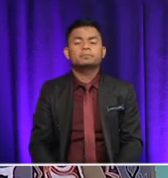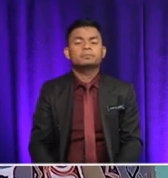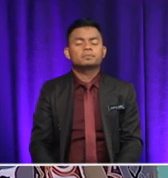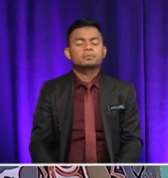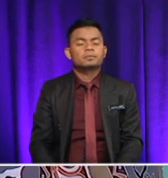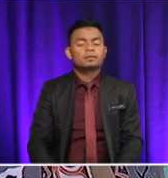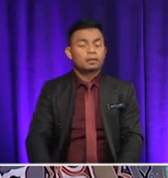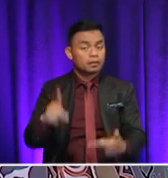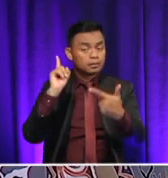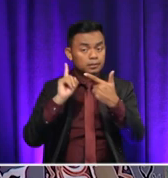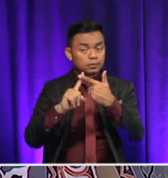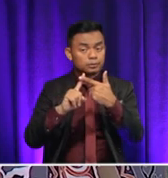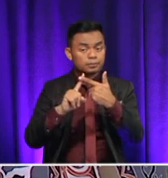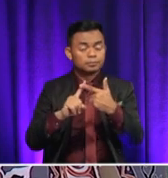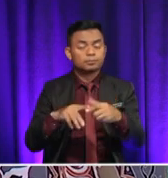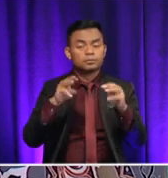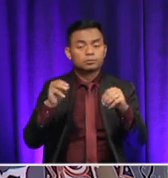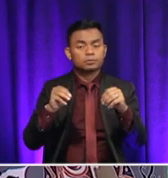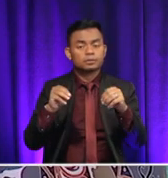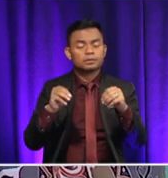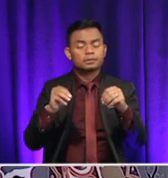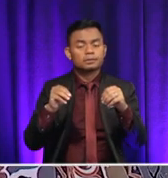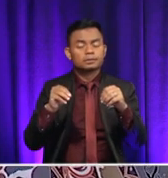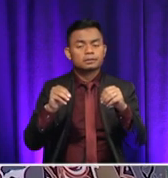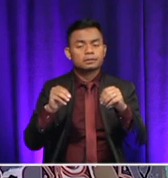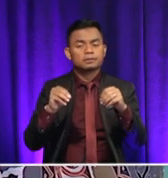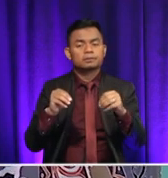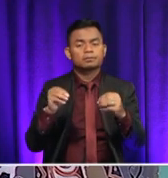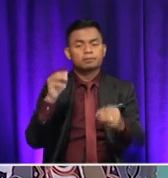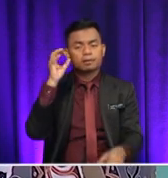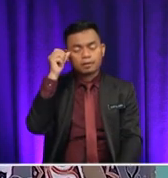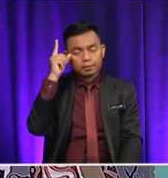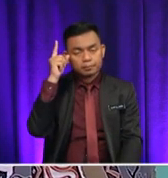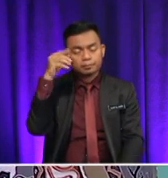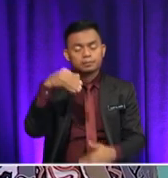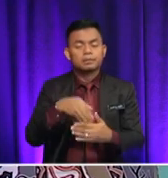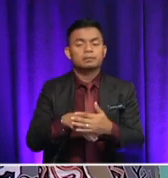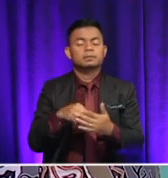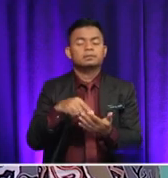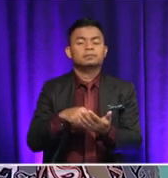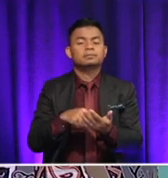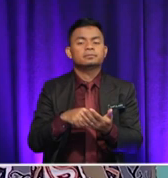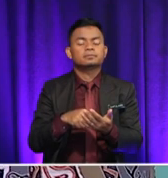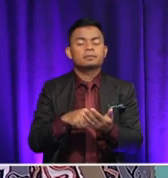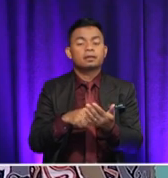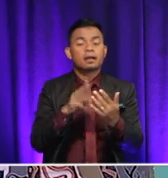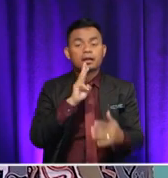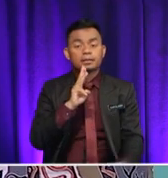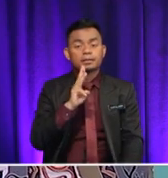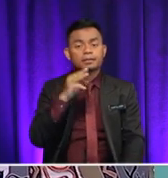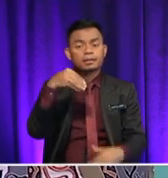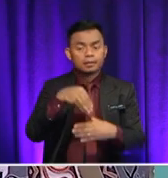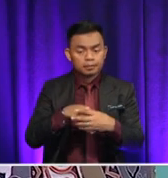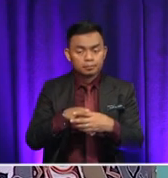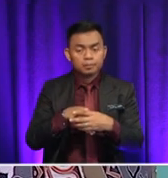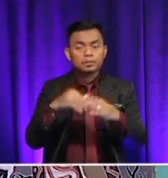mendalami dalam mobil ini ialah bekal dan aib pengguna rumah kediaman maknanya macam